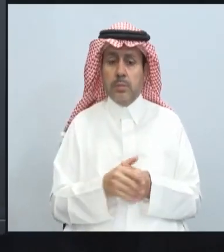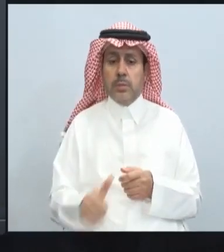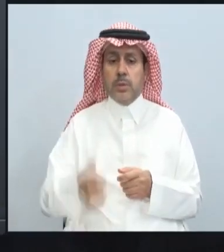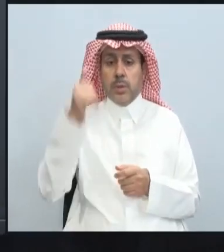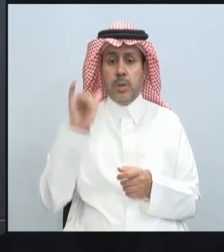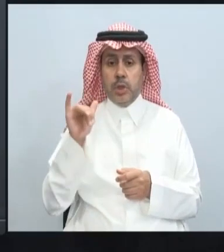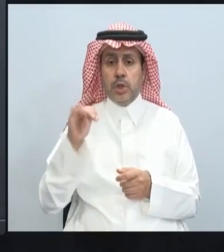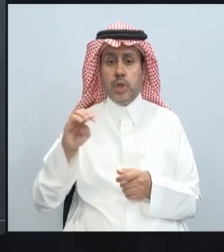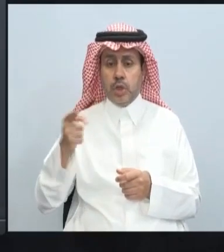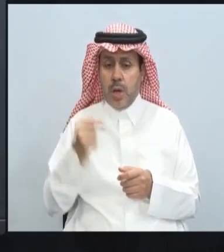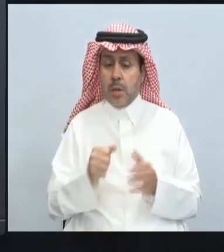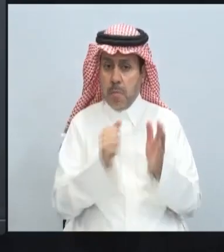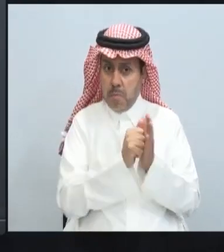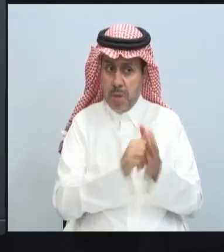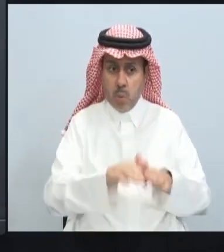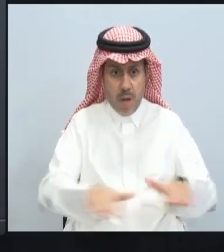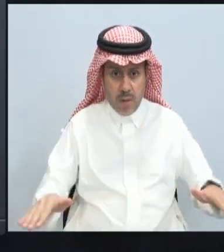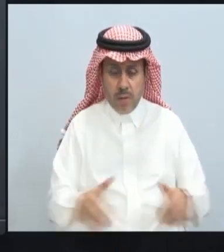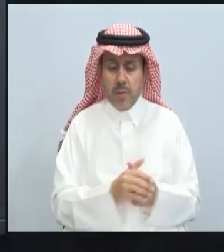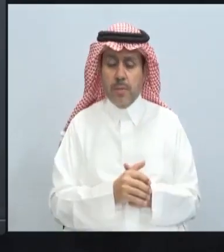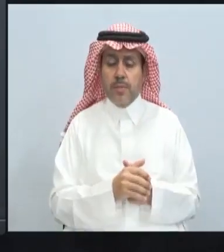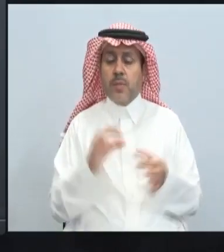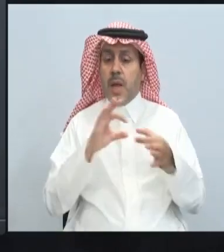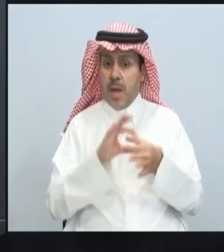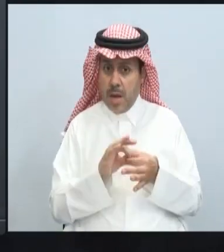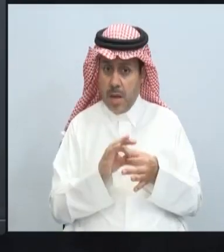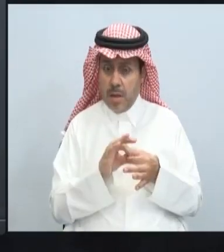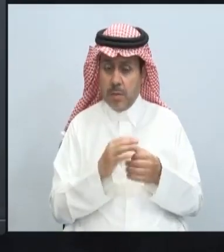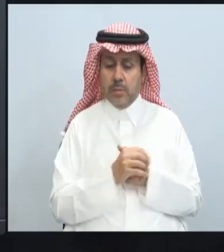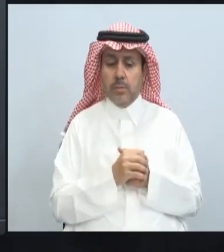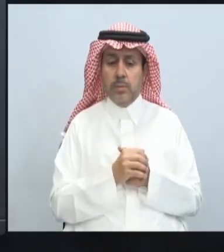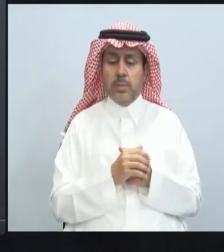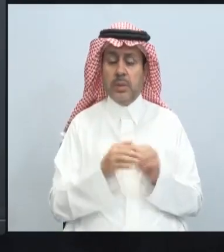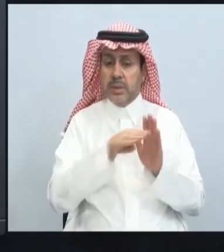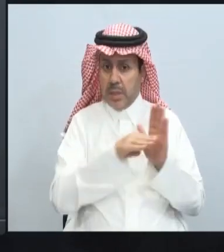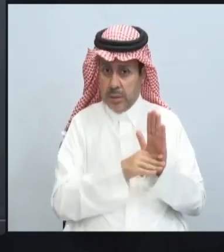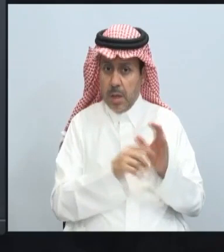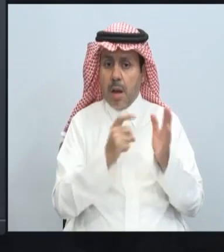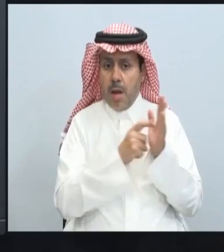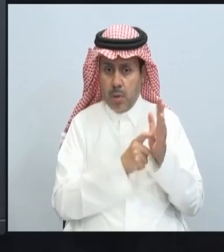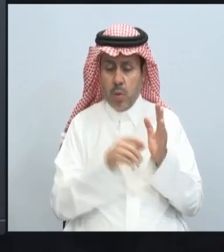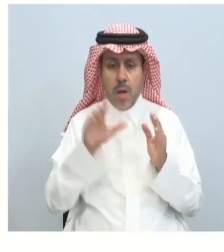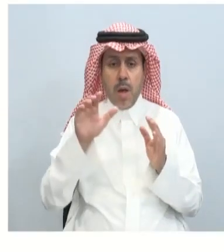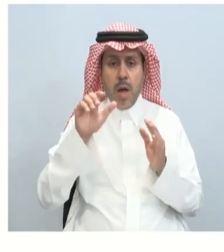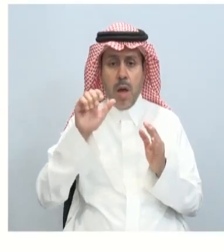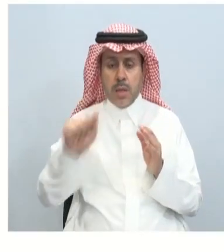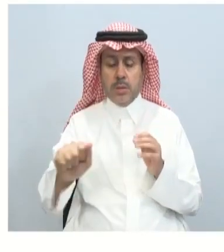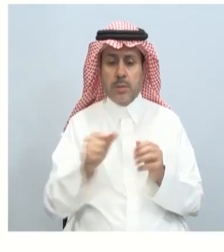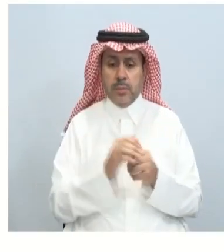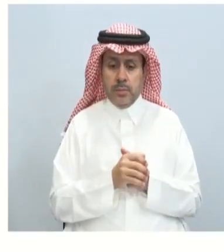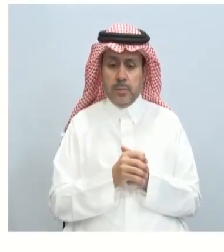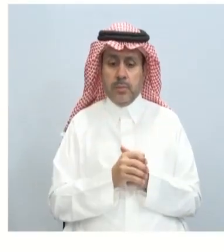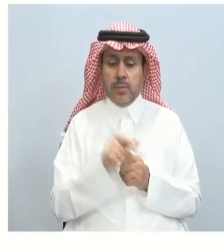مكان ما فانه هذا هذه العلاقه تعتبر العلاقه من مدرج على القانون الخاص فهذا